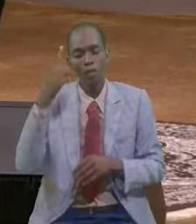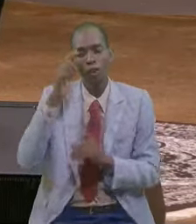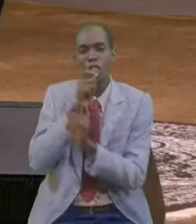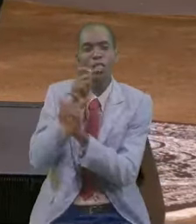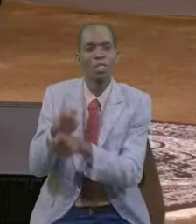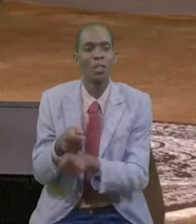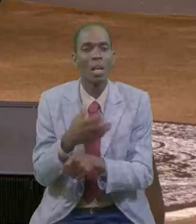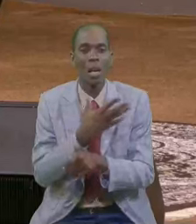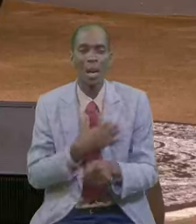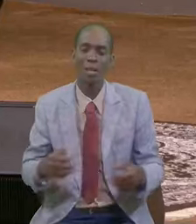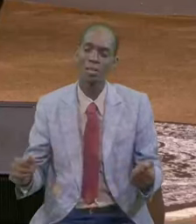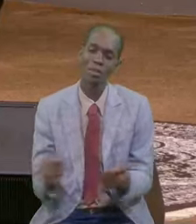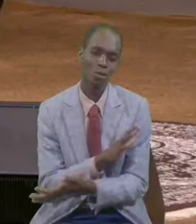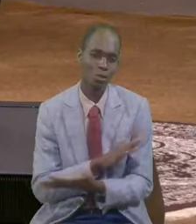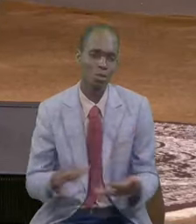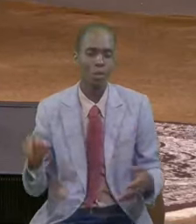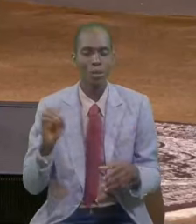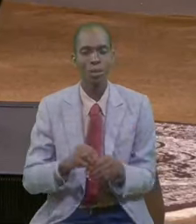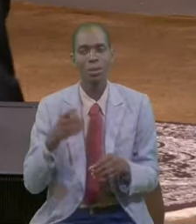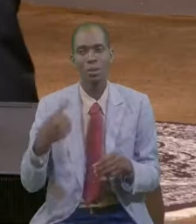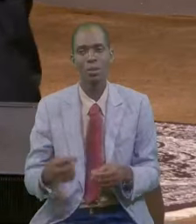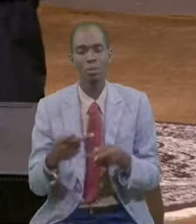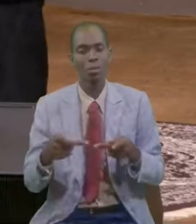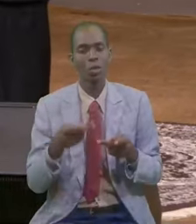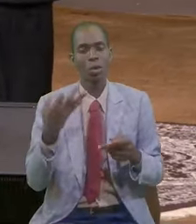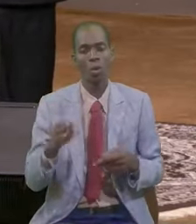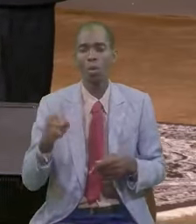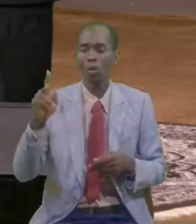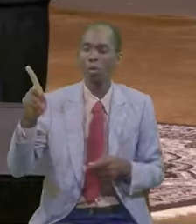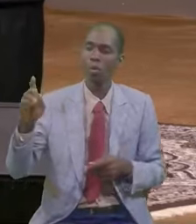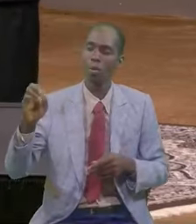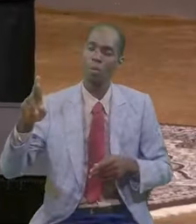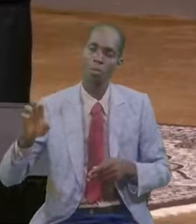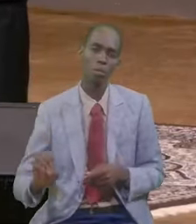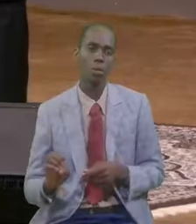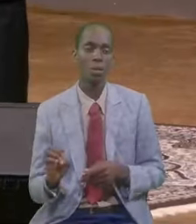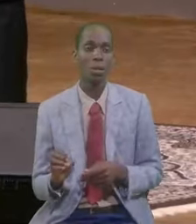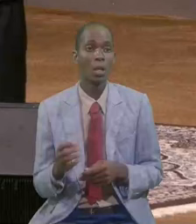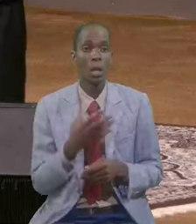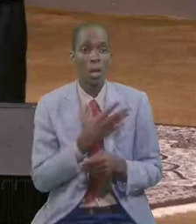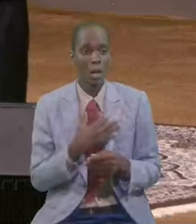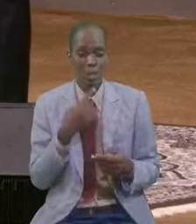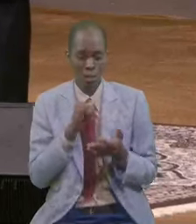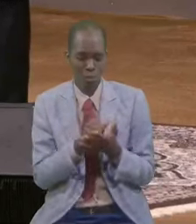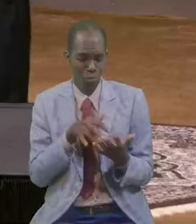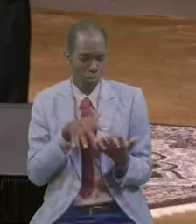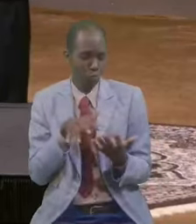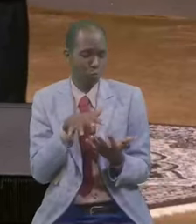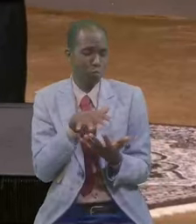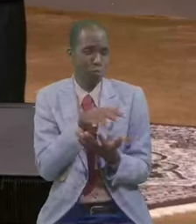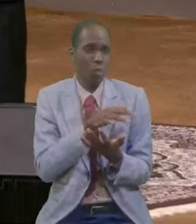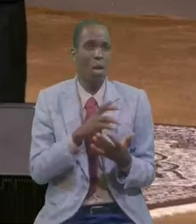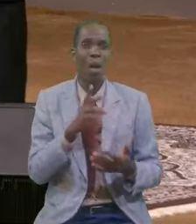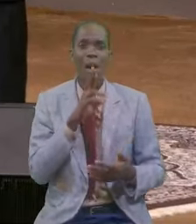de Corée. Et le verset 12 dit, ce sont des écueils dans